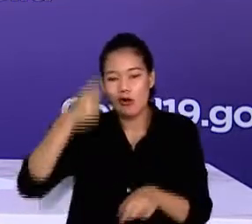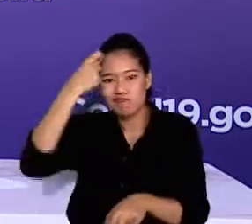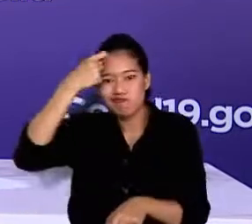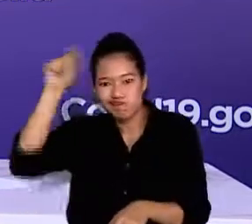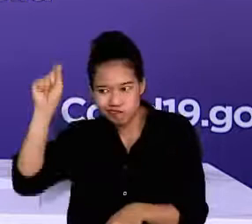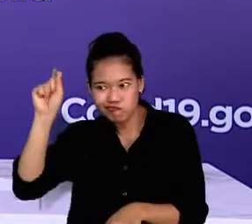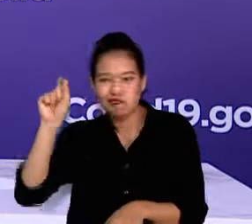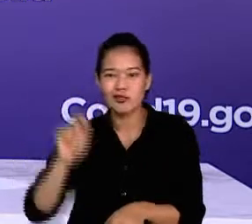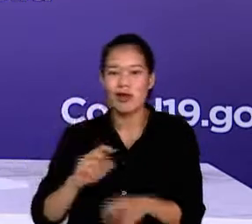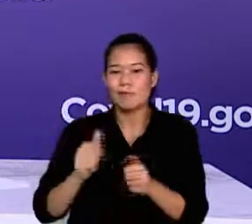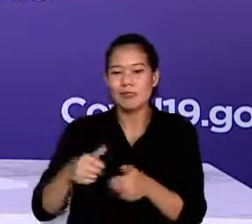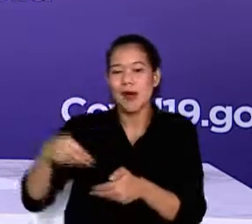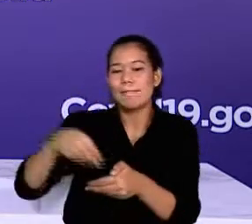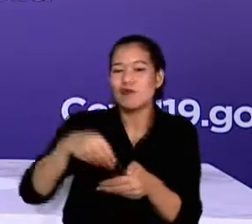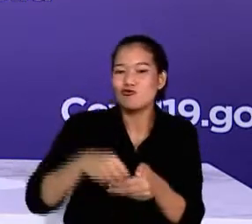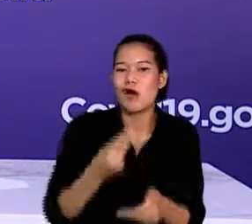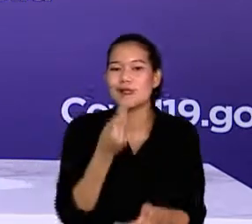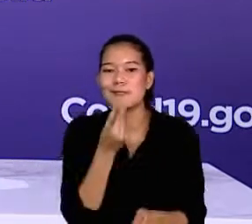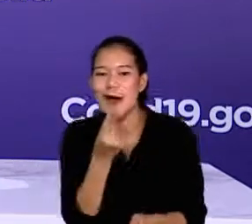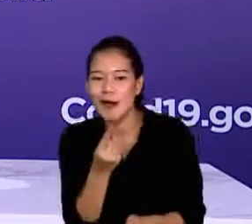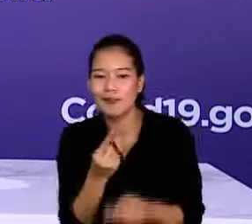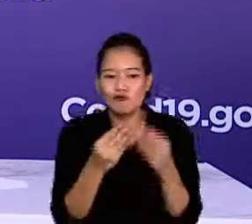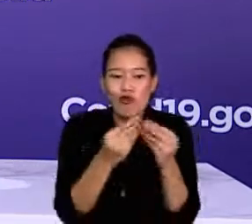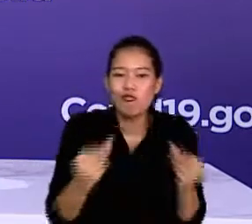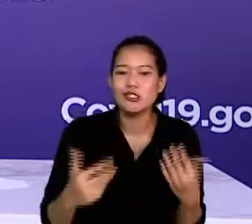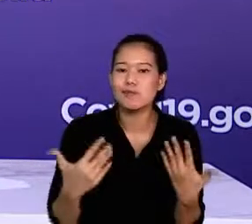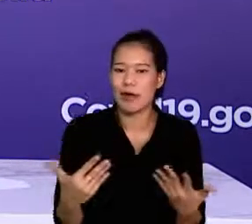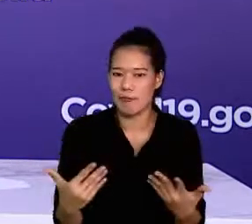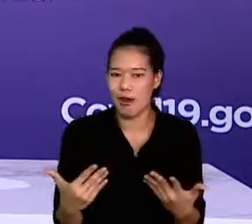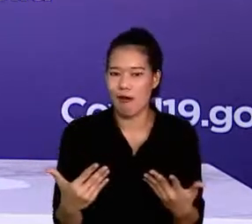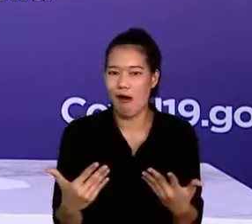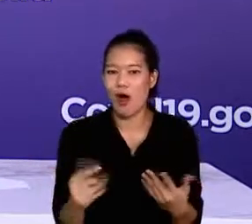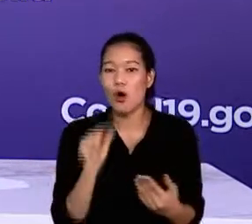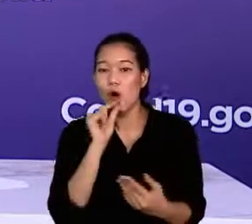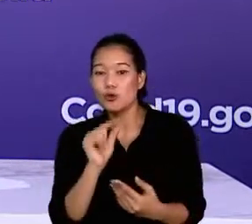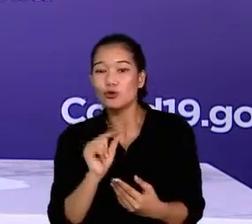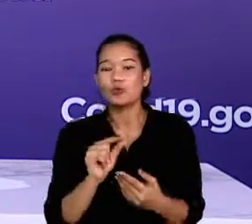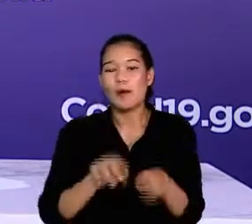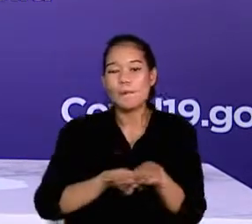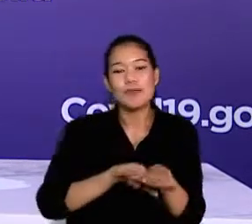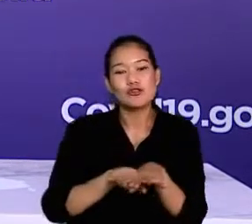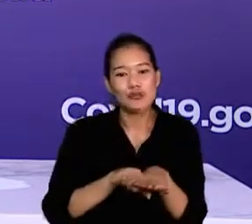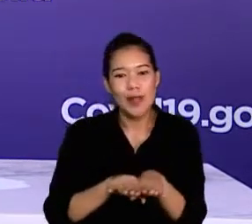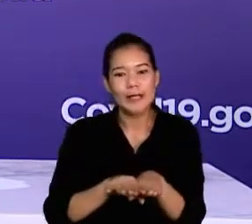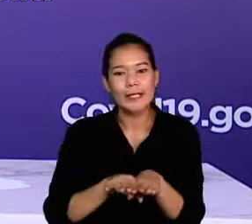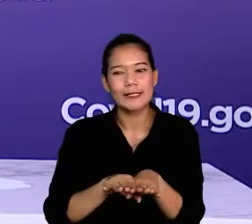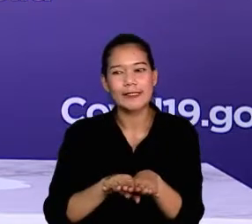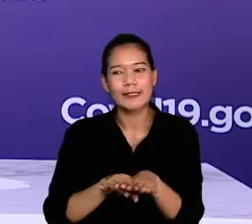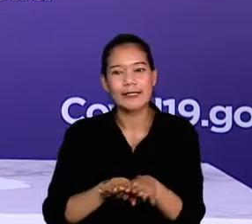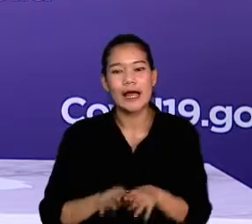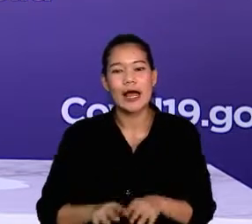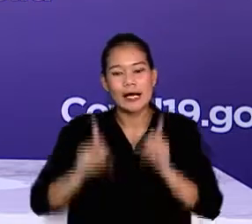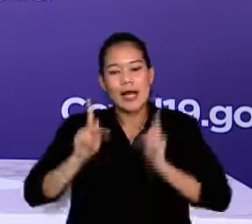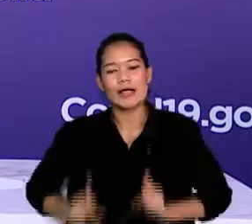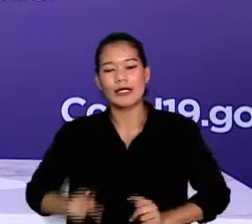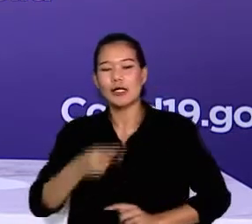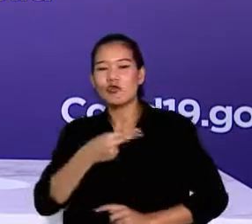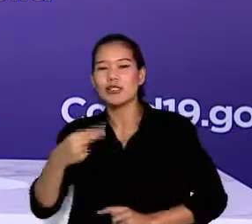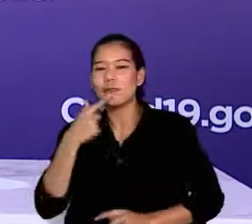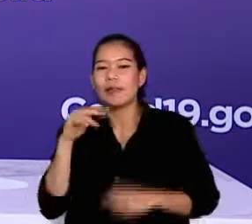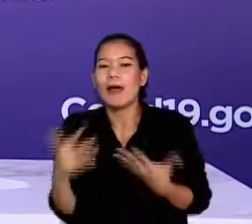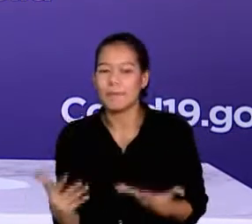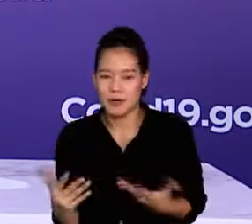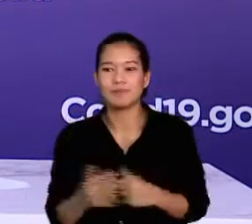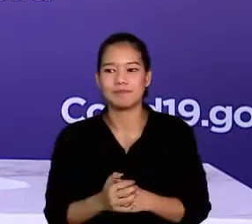sebagai pemberi kritik dan saran yang solutif dan membangun dengan menyesuaikan karakteristik khas Indonesia